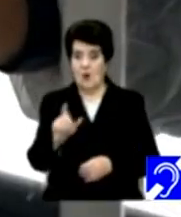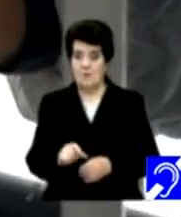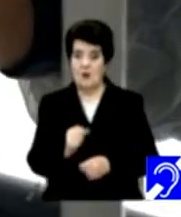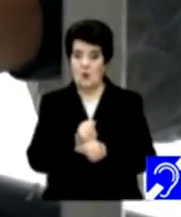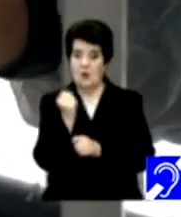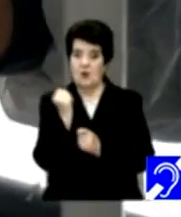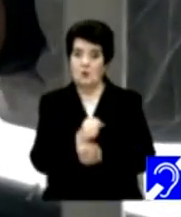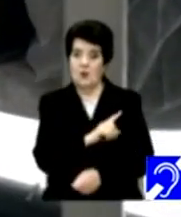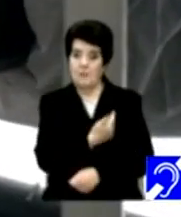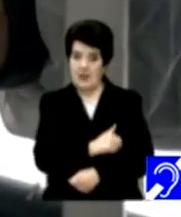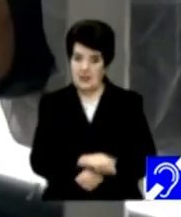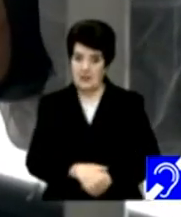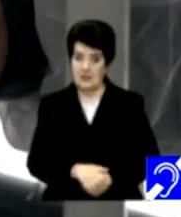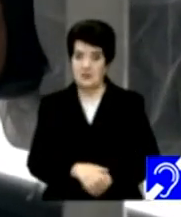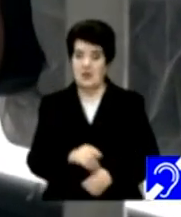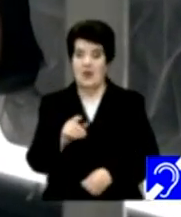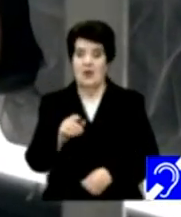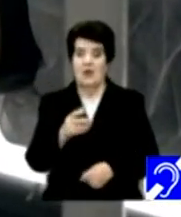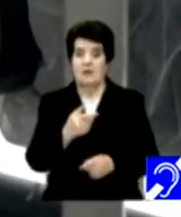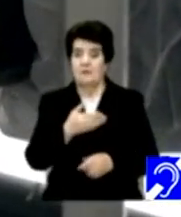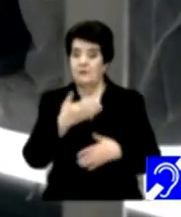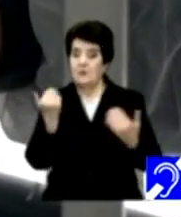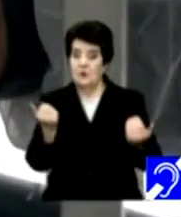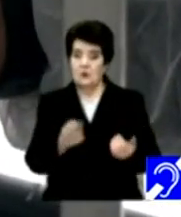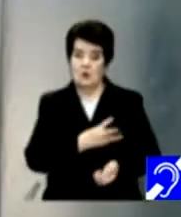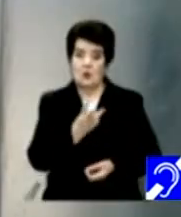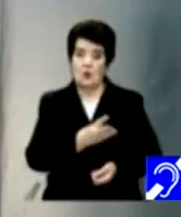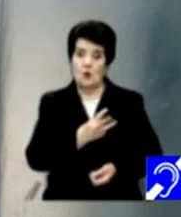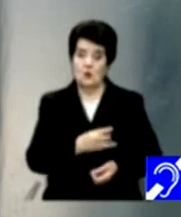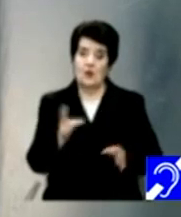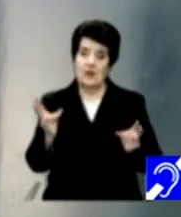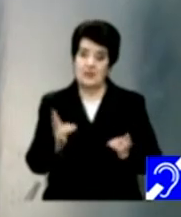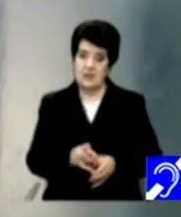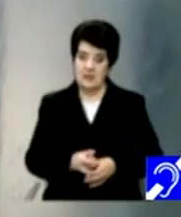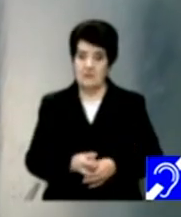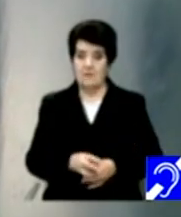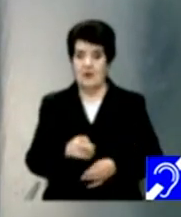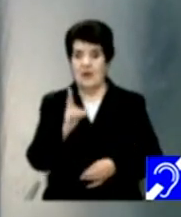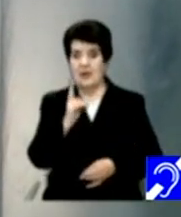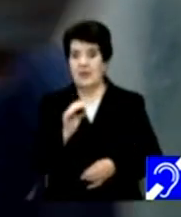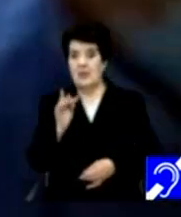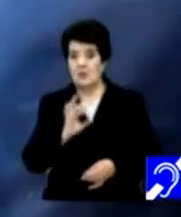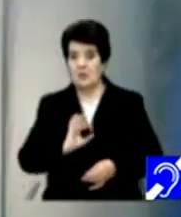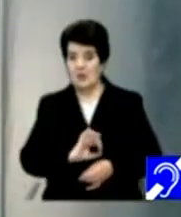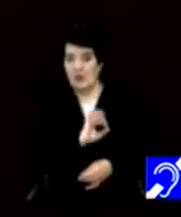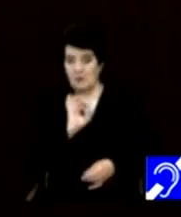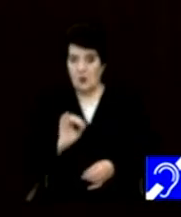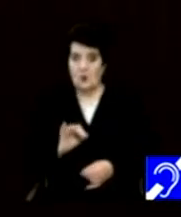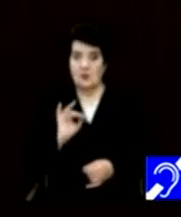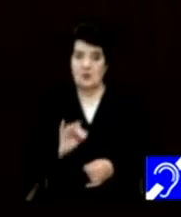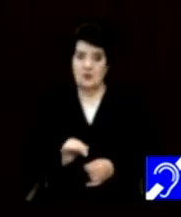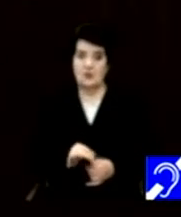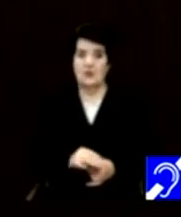sunt disponibile 8 posturi de medici, dar nu sunt doritori, mai este nevoie și de kinetoterapeut și asistente medicale.